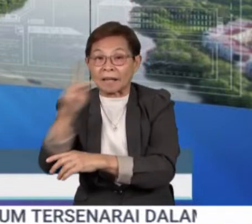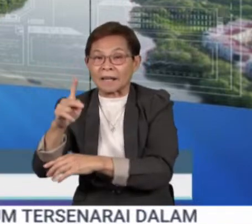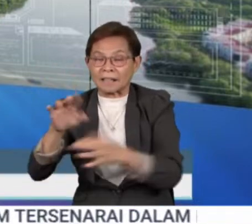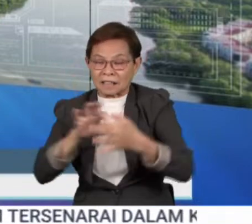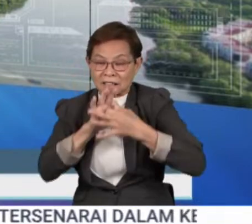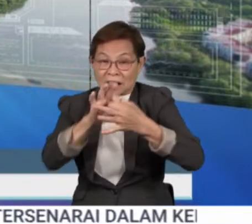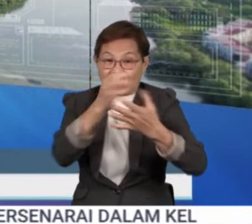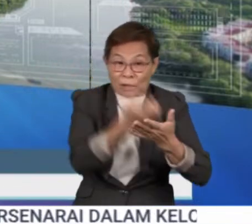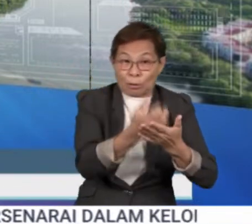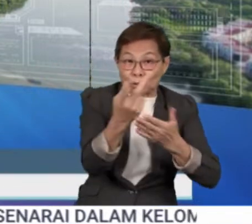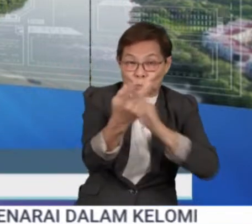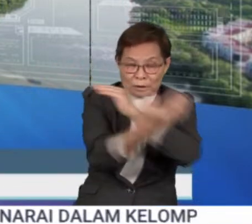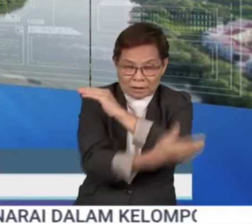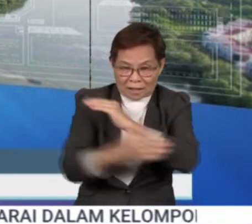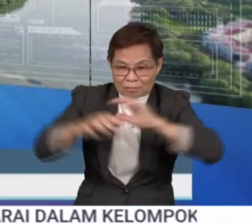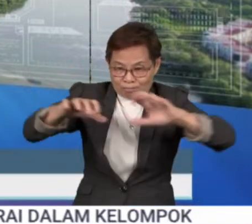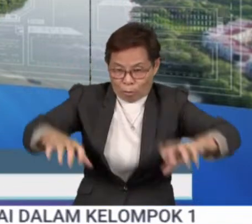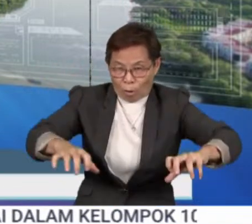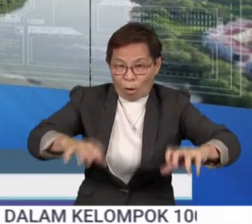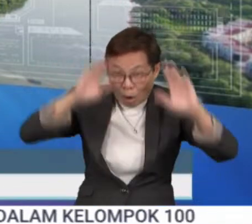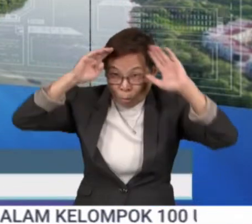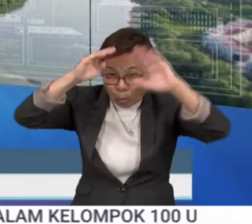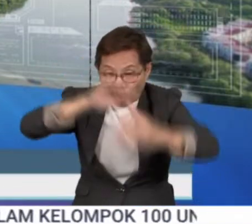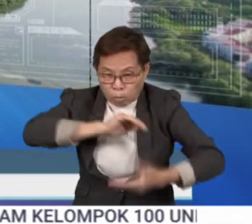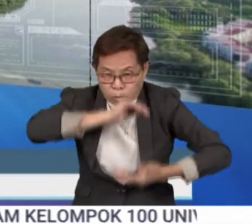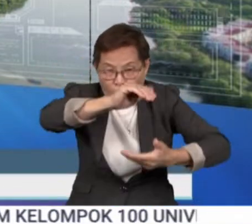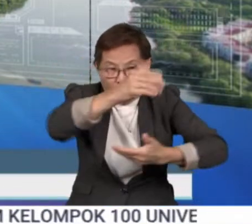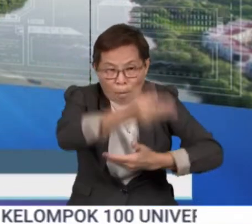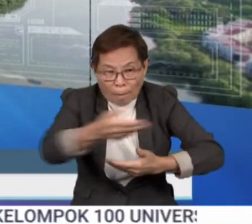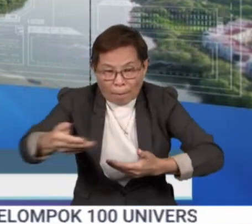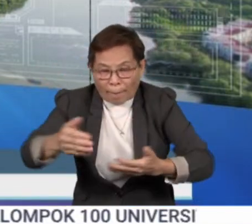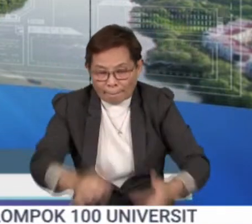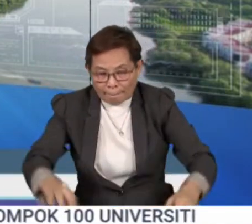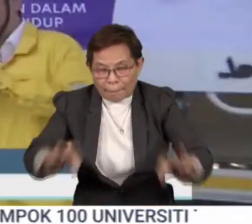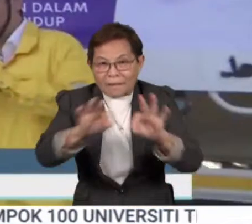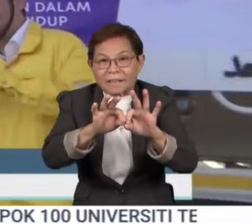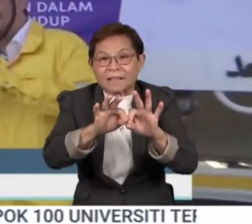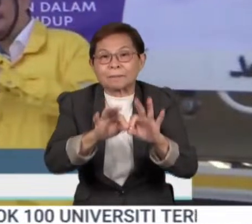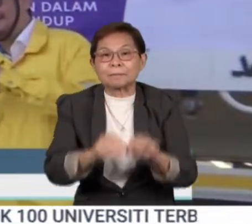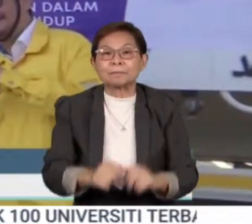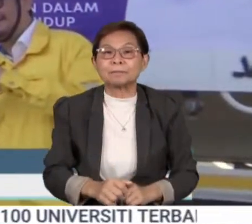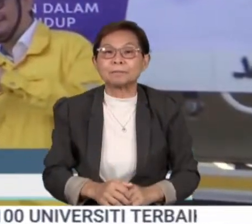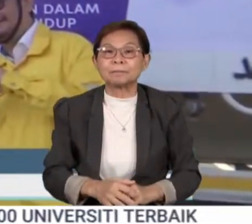ekonomi antara dua negara menumpukan kepada pembekalan barangan keperluan.